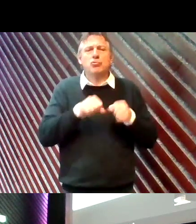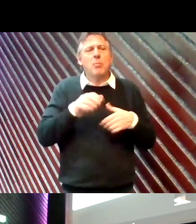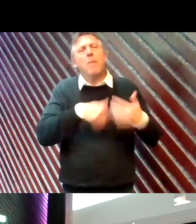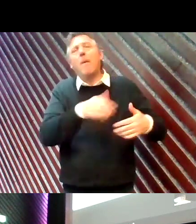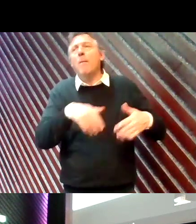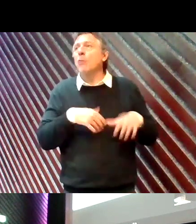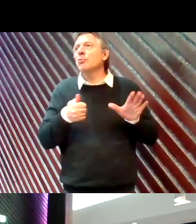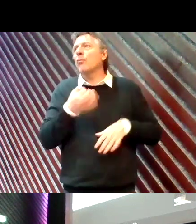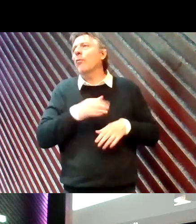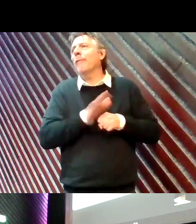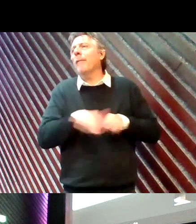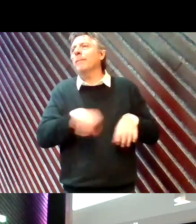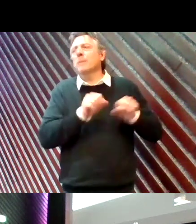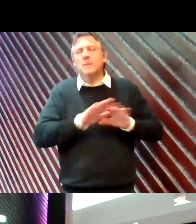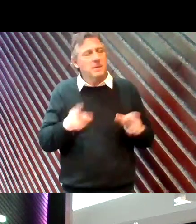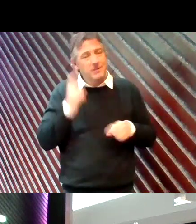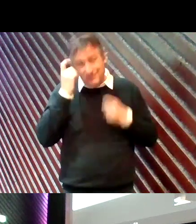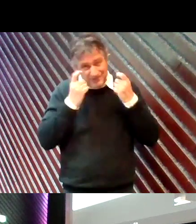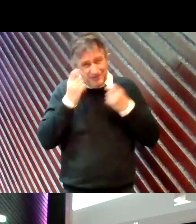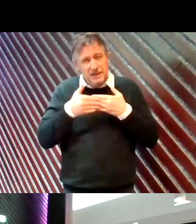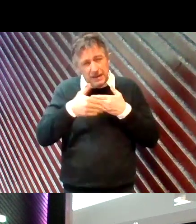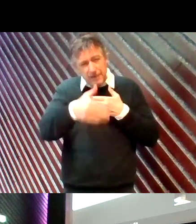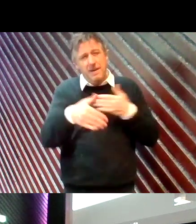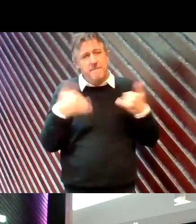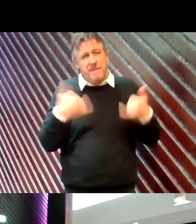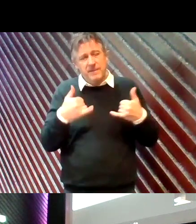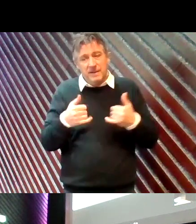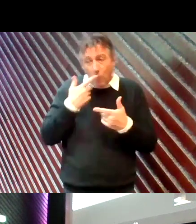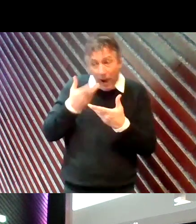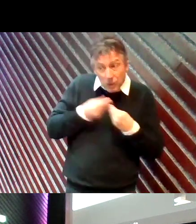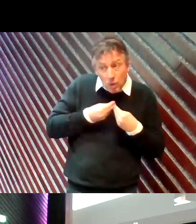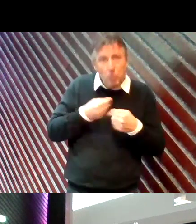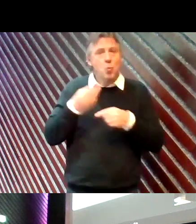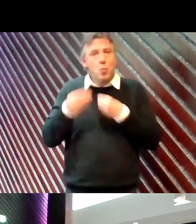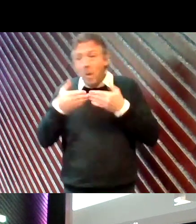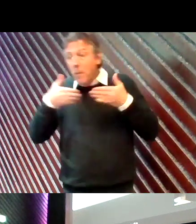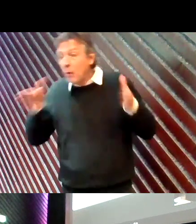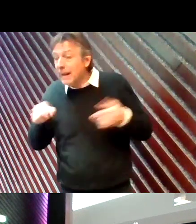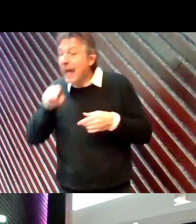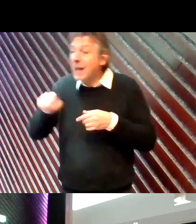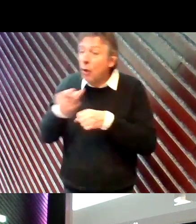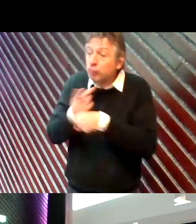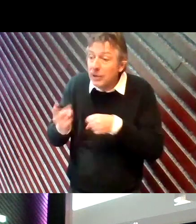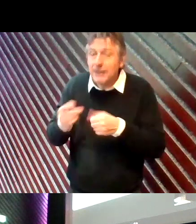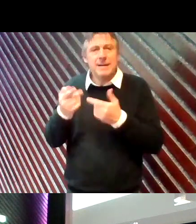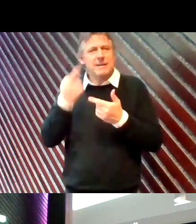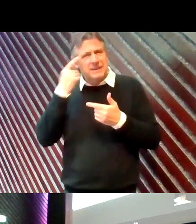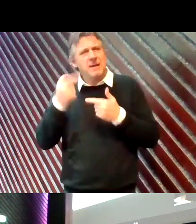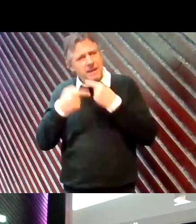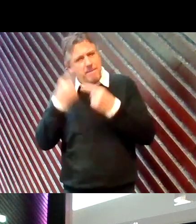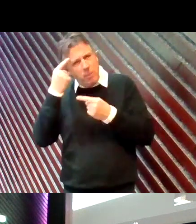dire sur la réflexion de Jacques Seine et qu'on est ravis du coup des partenariats c'est vrai avec Unicité et